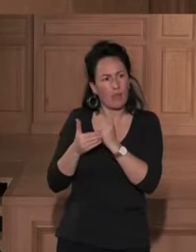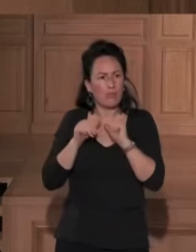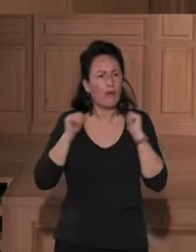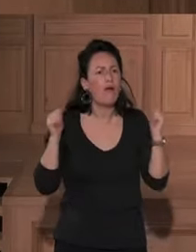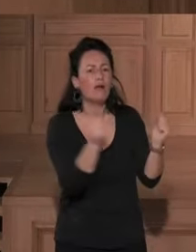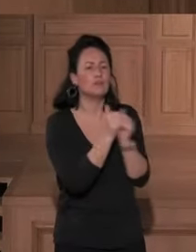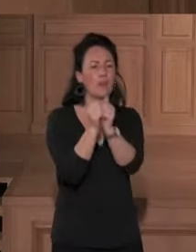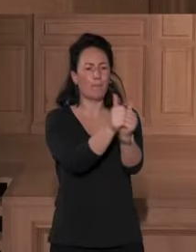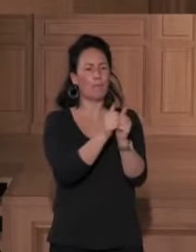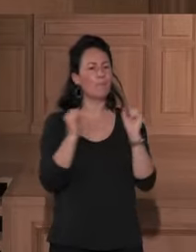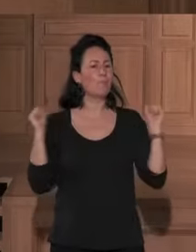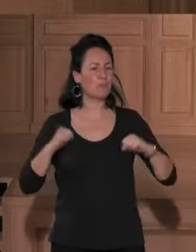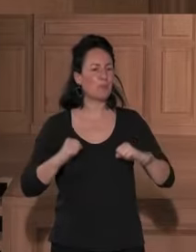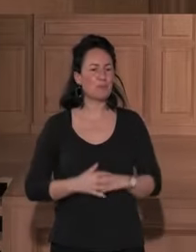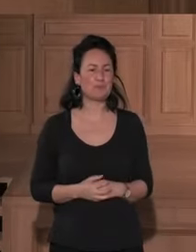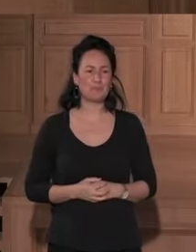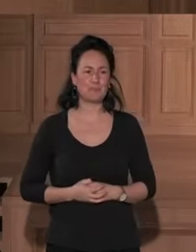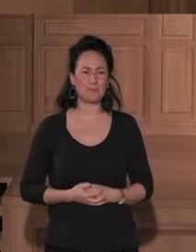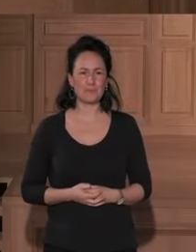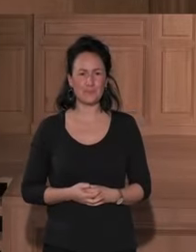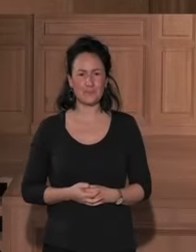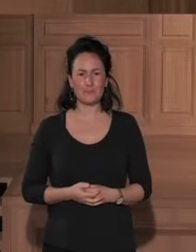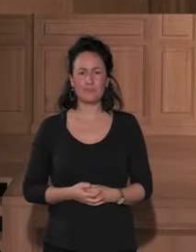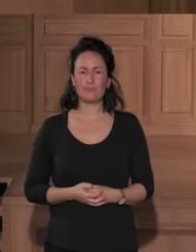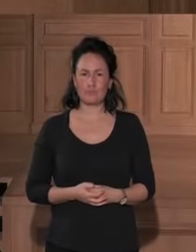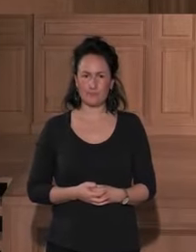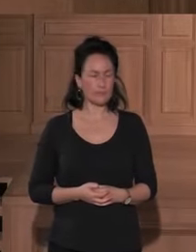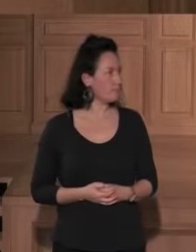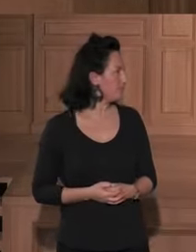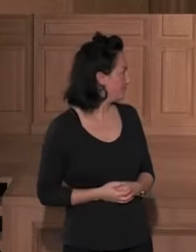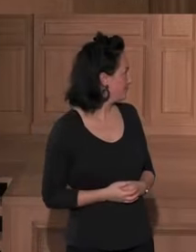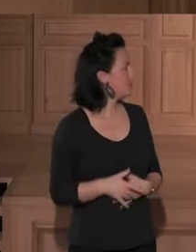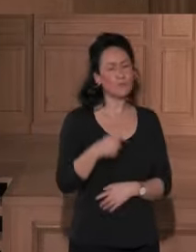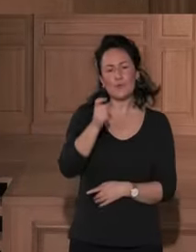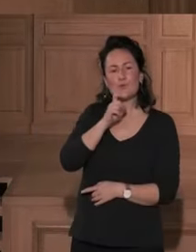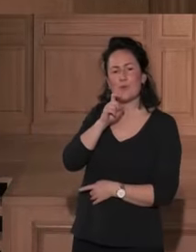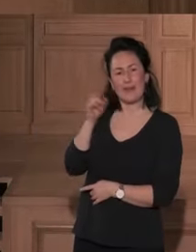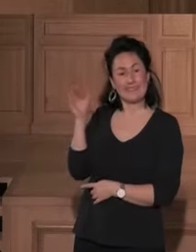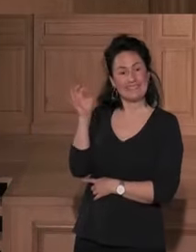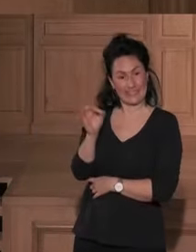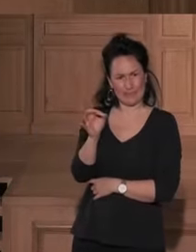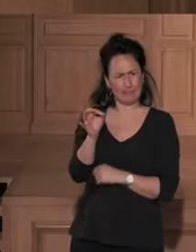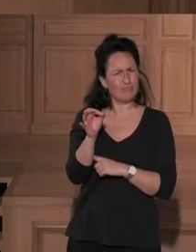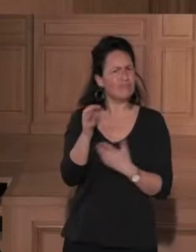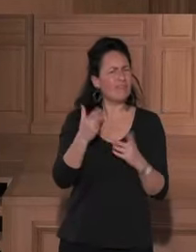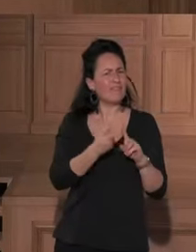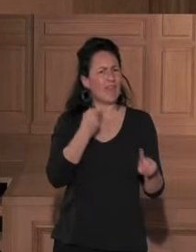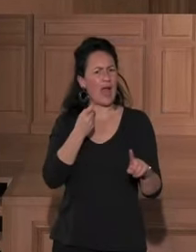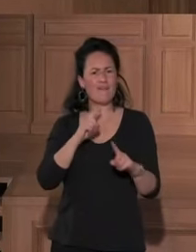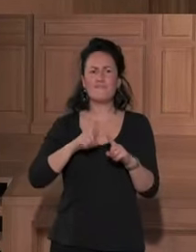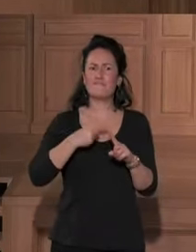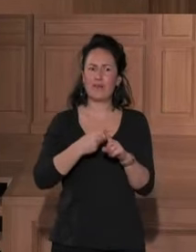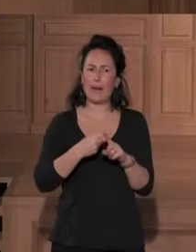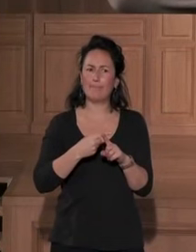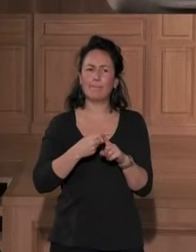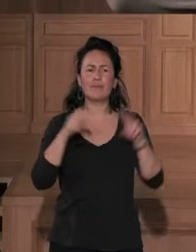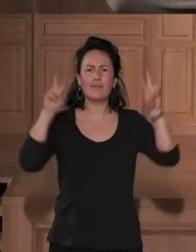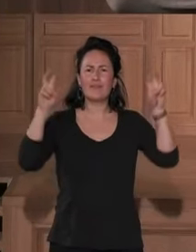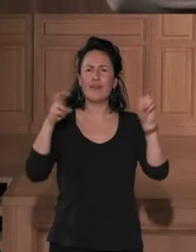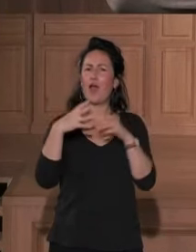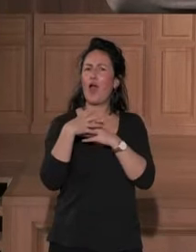cette fraternité. Voilà, Alban l'a dit, c'est un film, c'est grâce à un film qu'on est ensemble ce soir, Hors